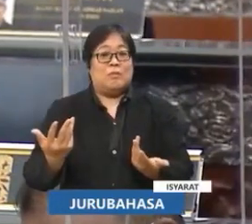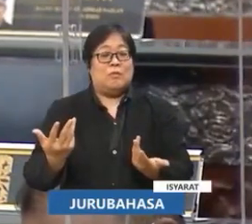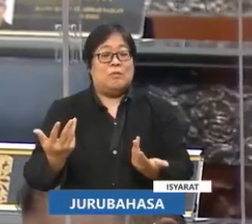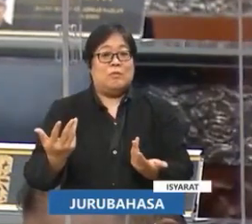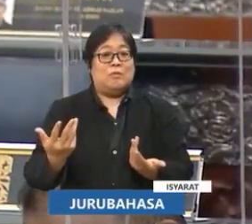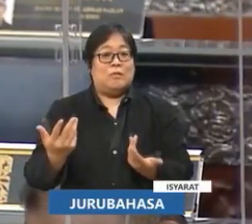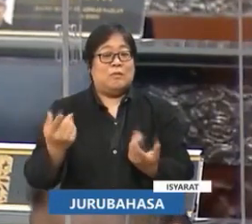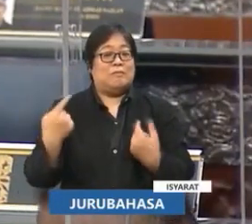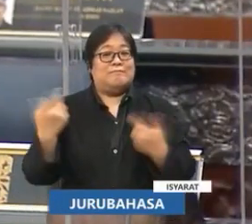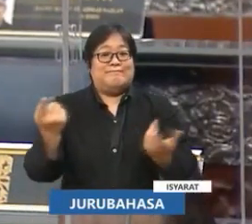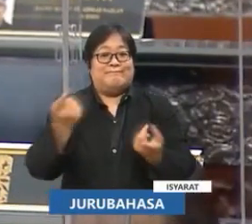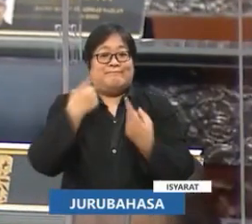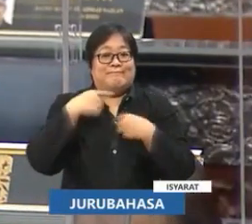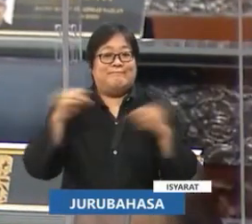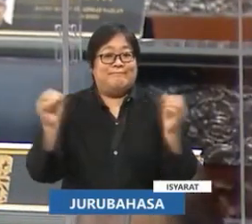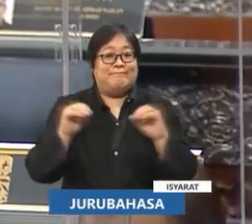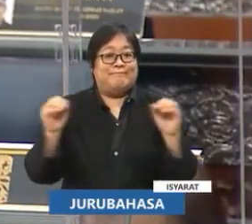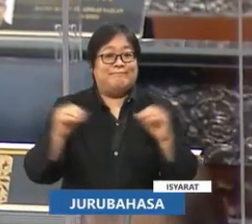mengikut janji yang telah